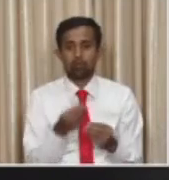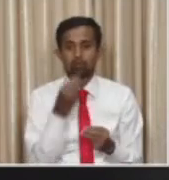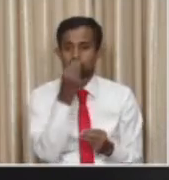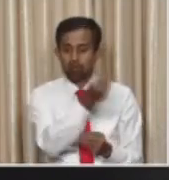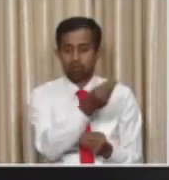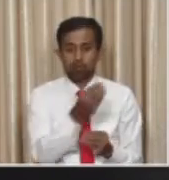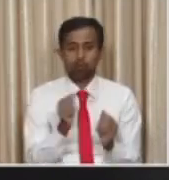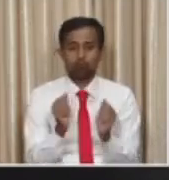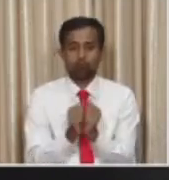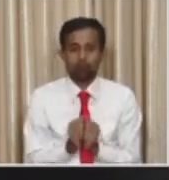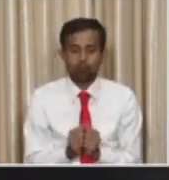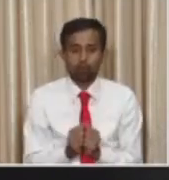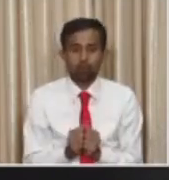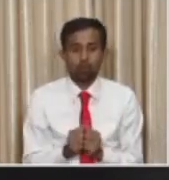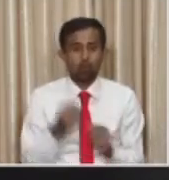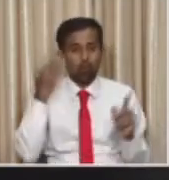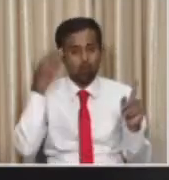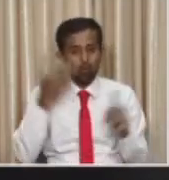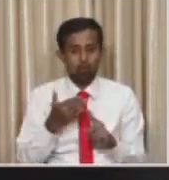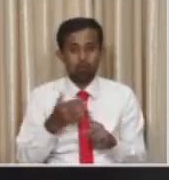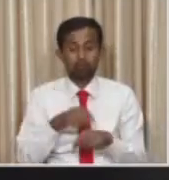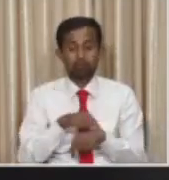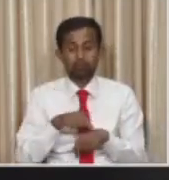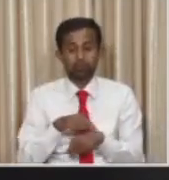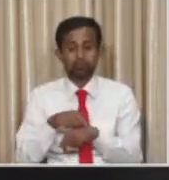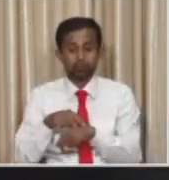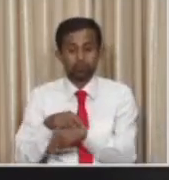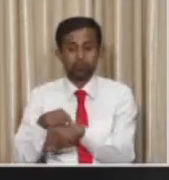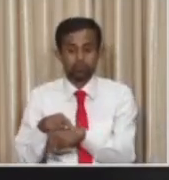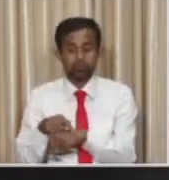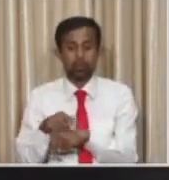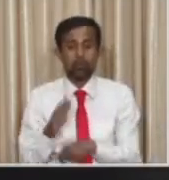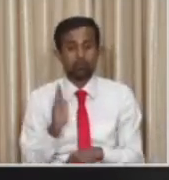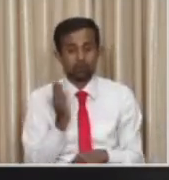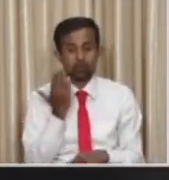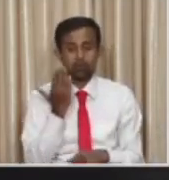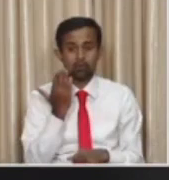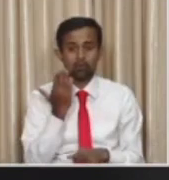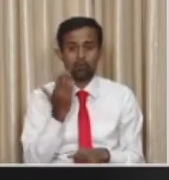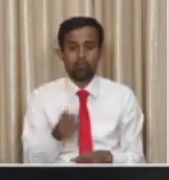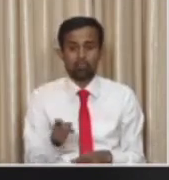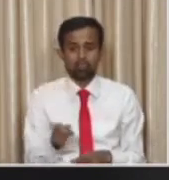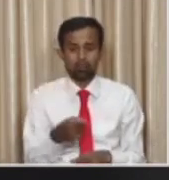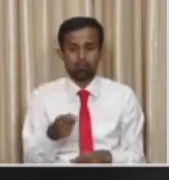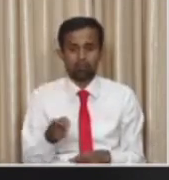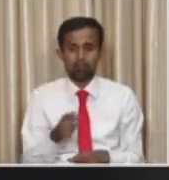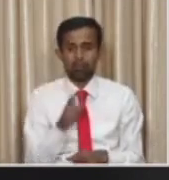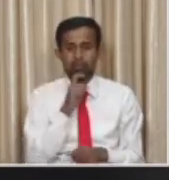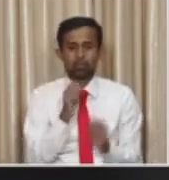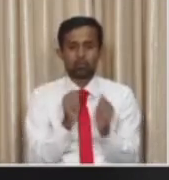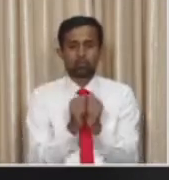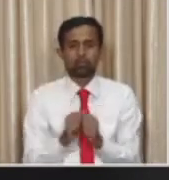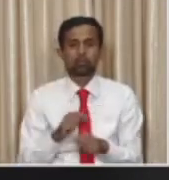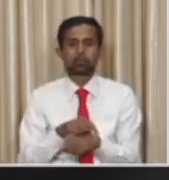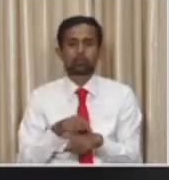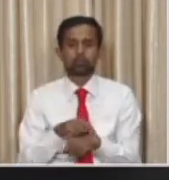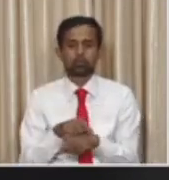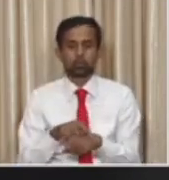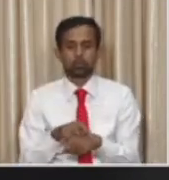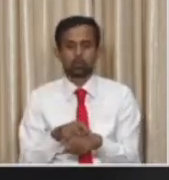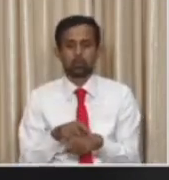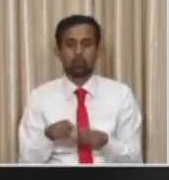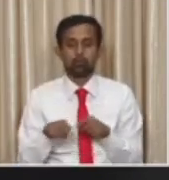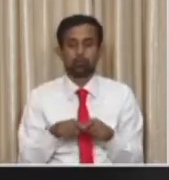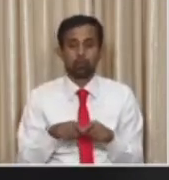තියෙන කටයුතු, මේවා සම්බන්ධයෙන් ප්‍රමාදයක් ඇති වෙලා තියෙන නිසාම දිනෙන් දින මේ නඩු කටයුතු ප්‍රමාද වෙනවා. ඒ වගේම